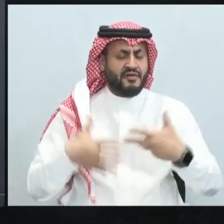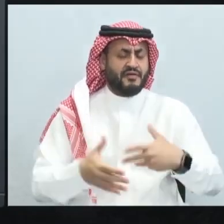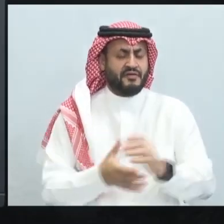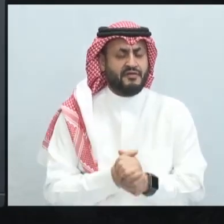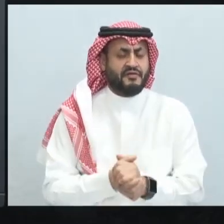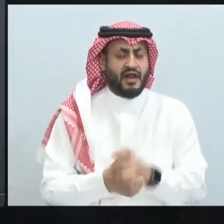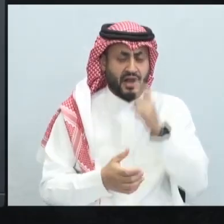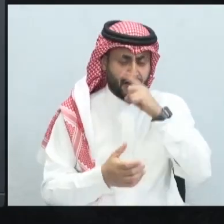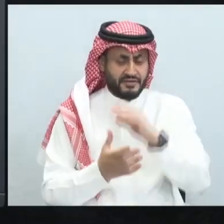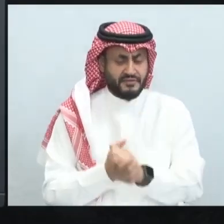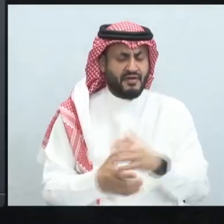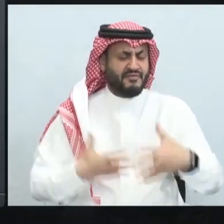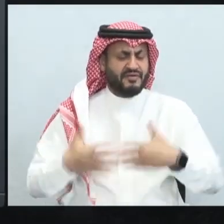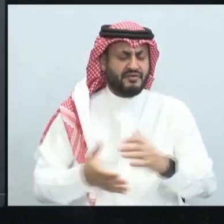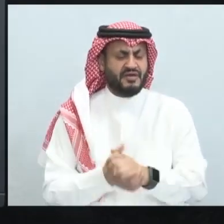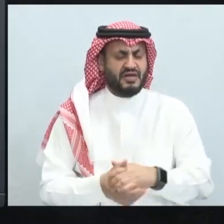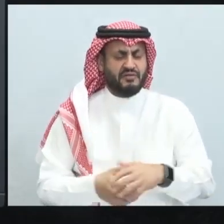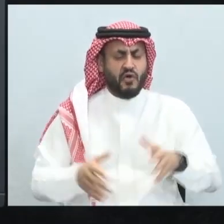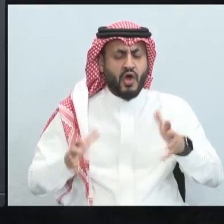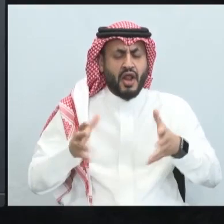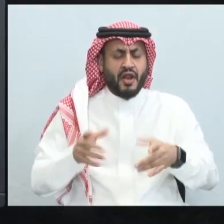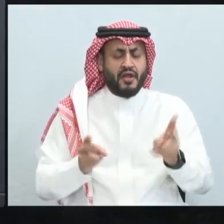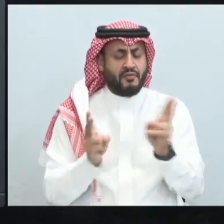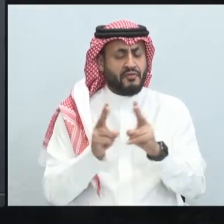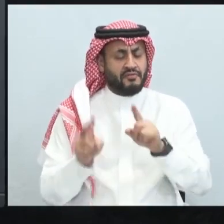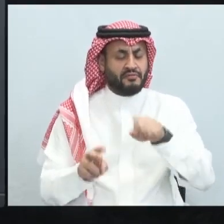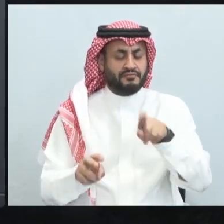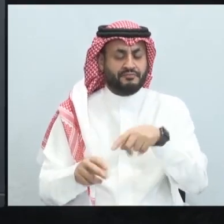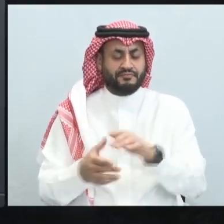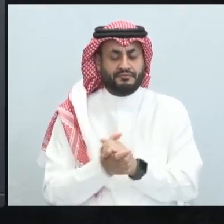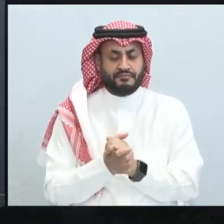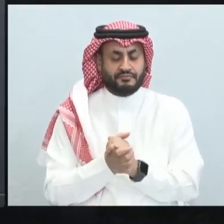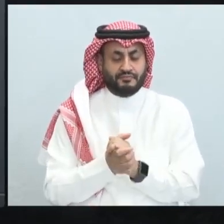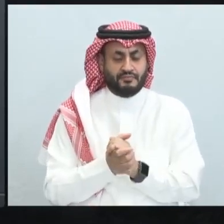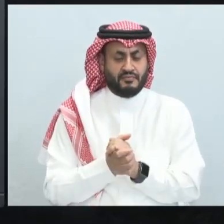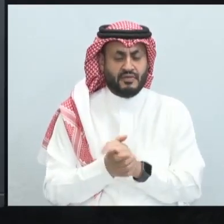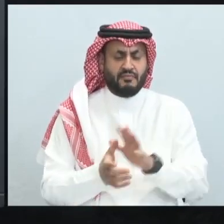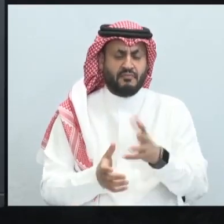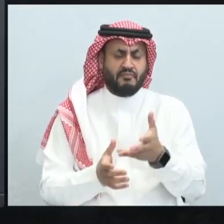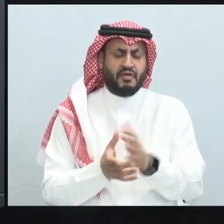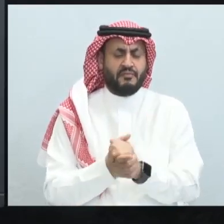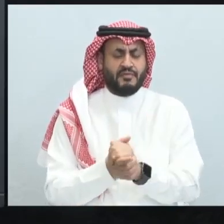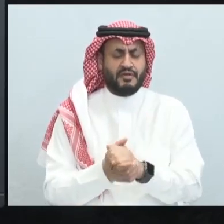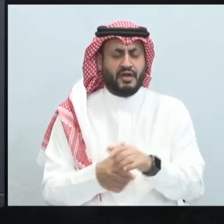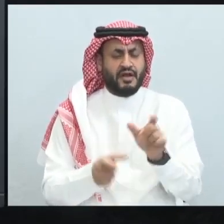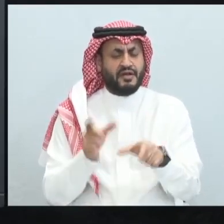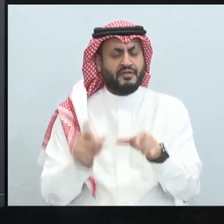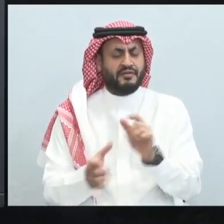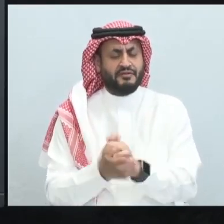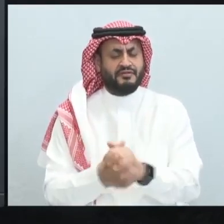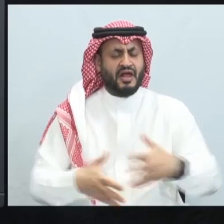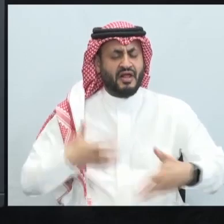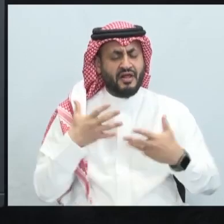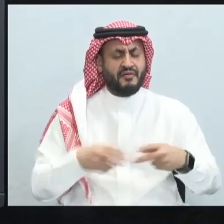مزحه بدون ترويع لاخيه المسلم فلربما البعض يحصل منه عندما